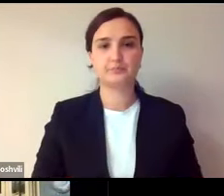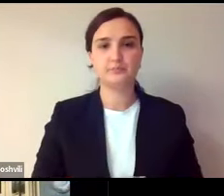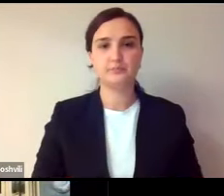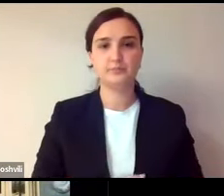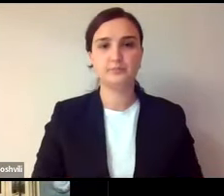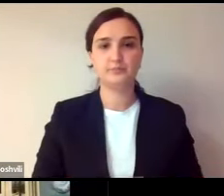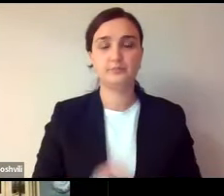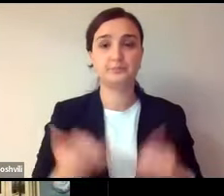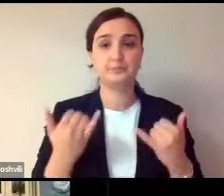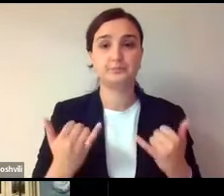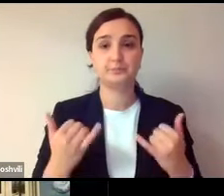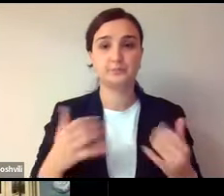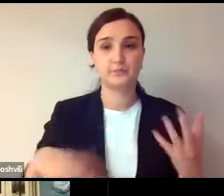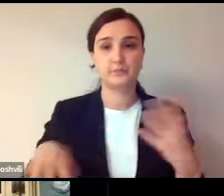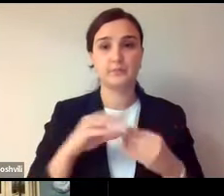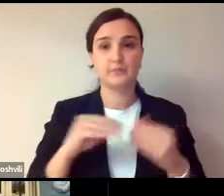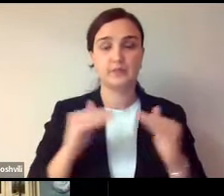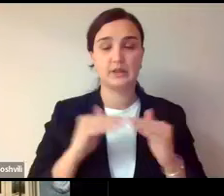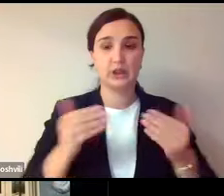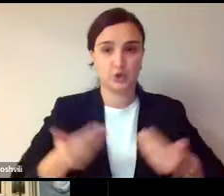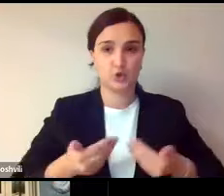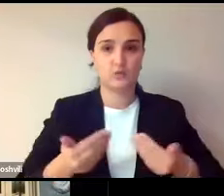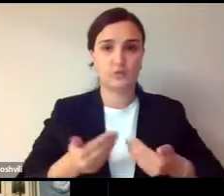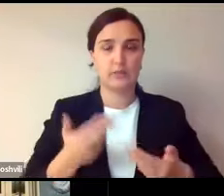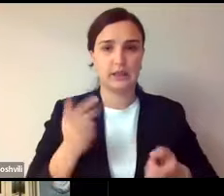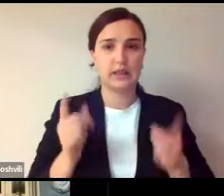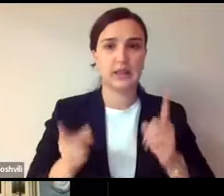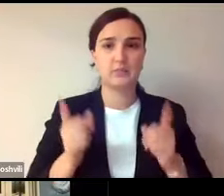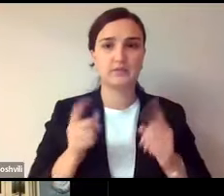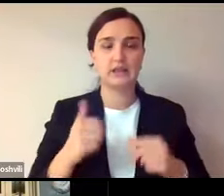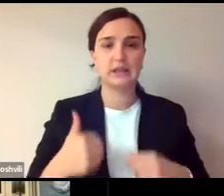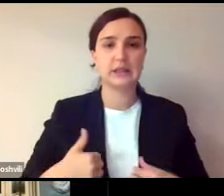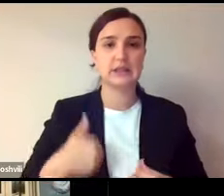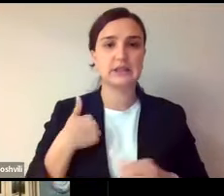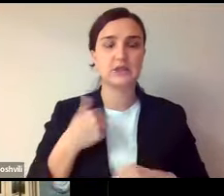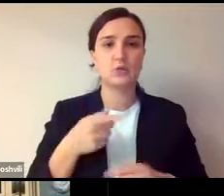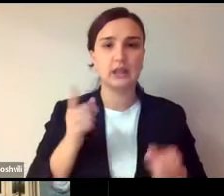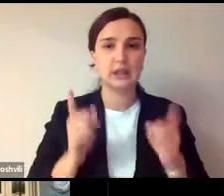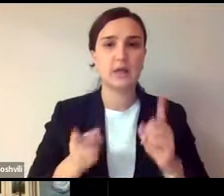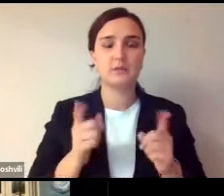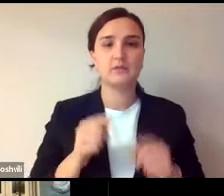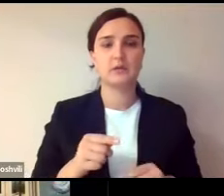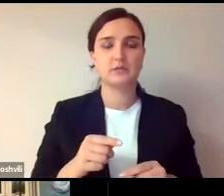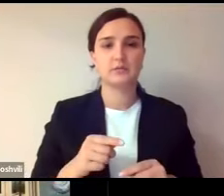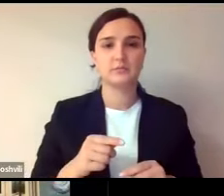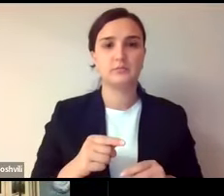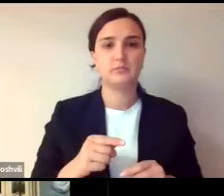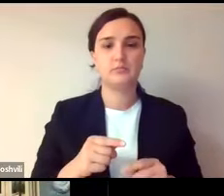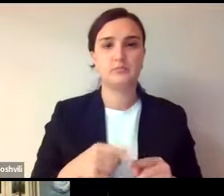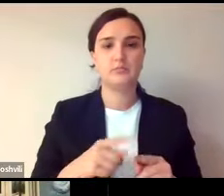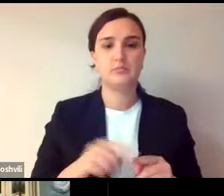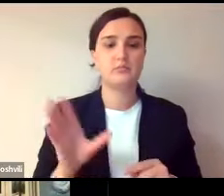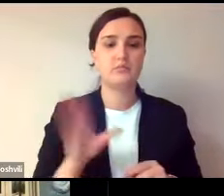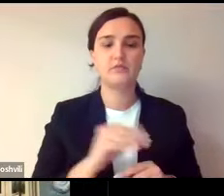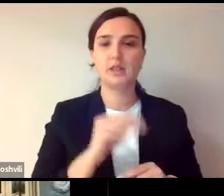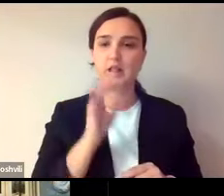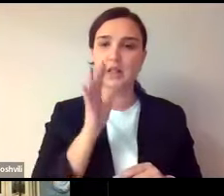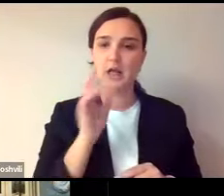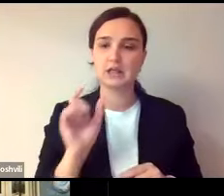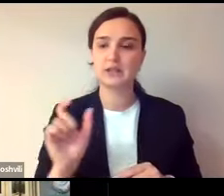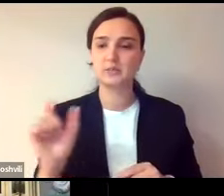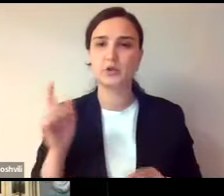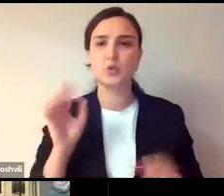ესენი ცხოვრობენ აი ამ საცხოვრისში, რომელიც ნამდვილად ღირსეულია, ნამდვილად ყველა ასპექტი, რაც